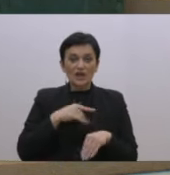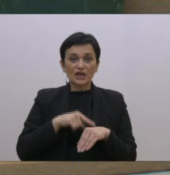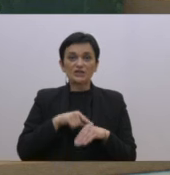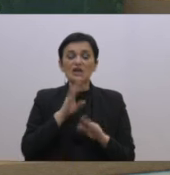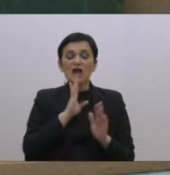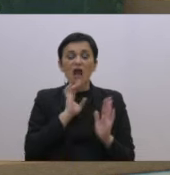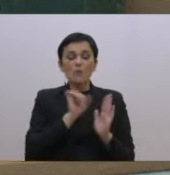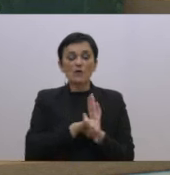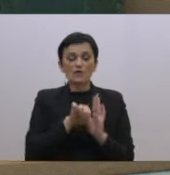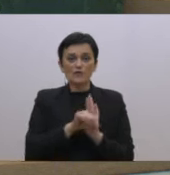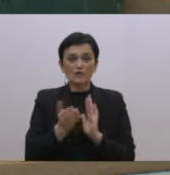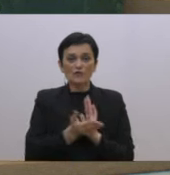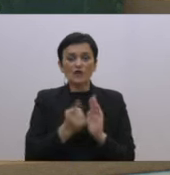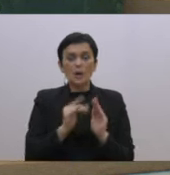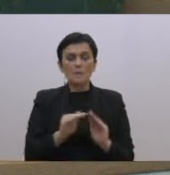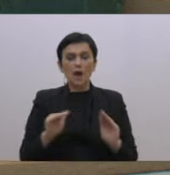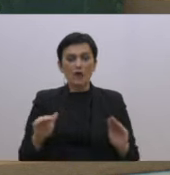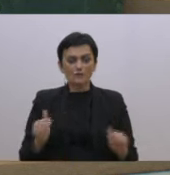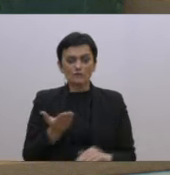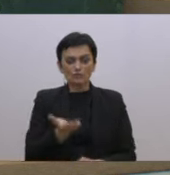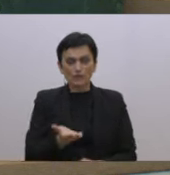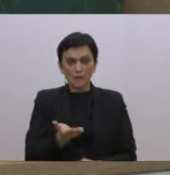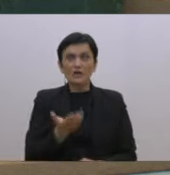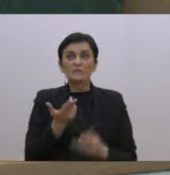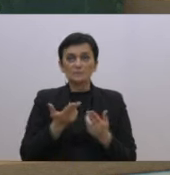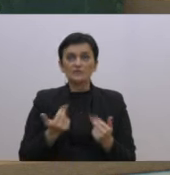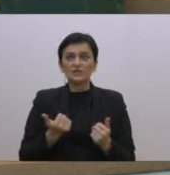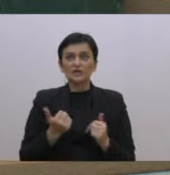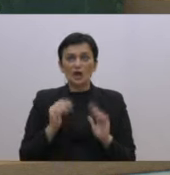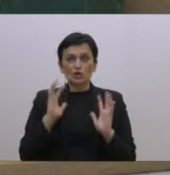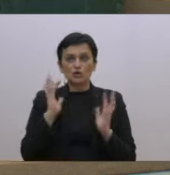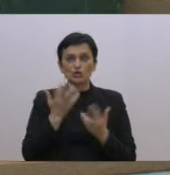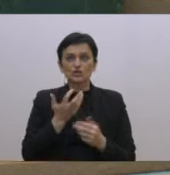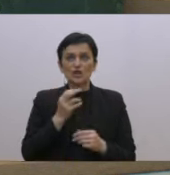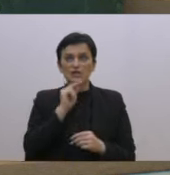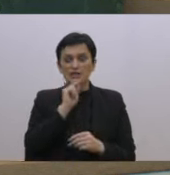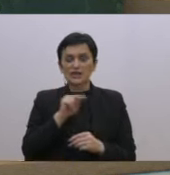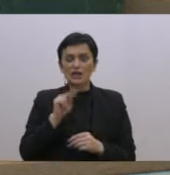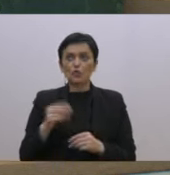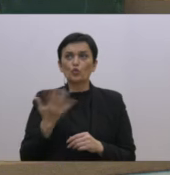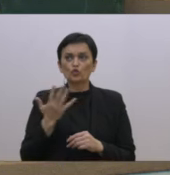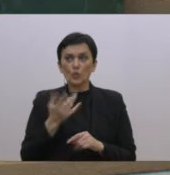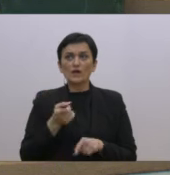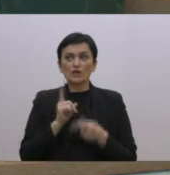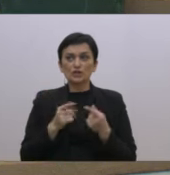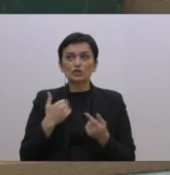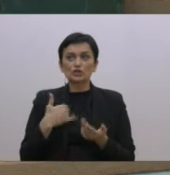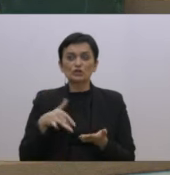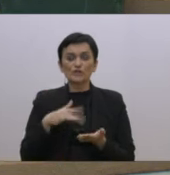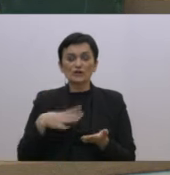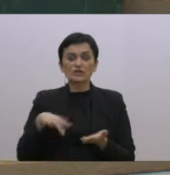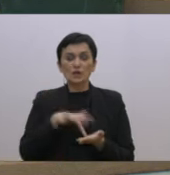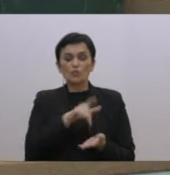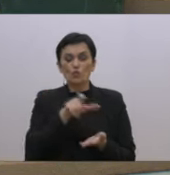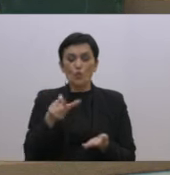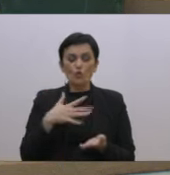ფემიციდზე, ბავშვებზე და დიახ, ძალიან სერიოზულ დანაშაულებზე, რომელიც რეალურად ჩვენ საქართველოს მოქალაქეებს